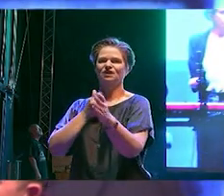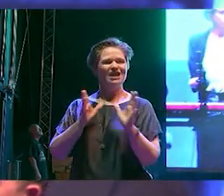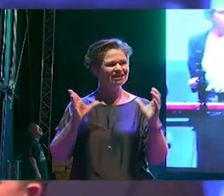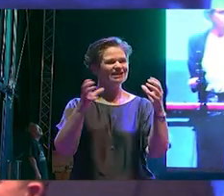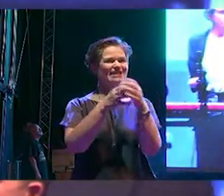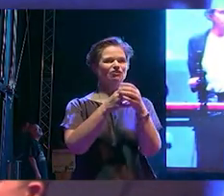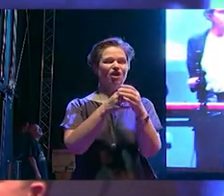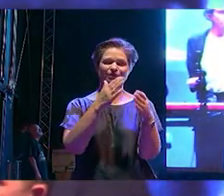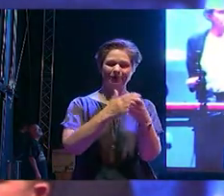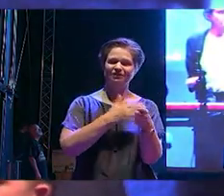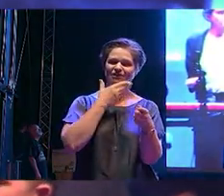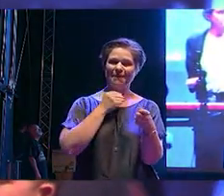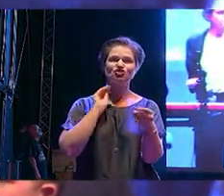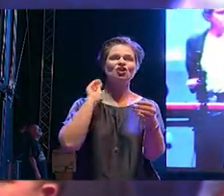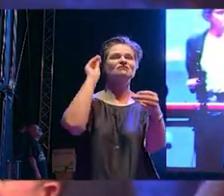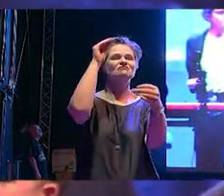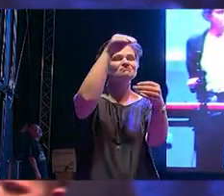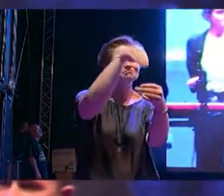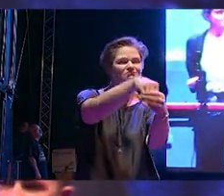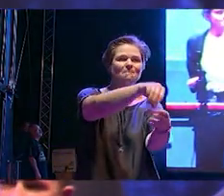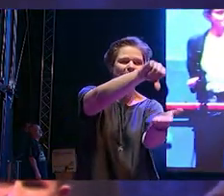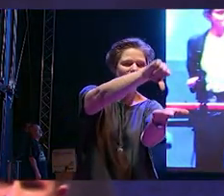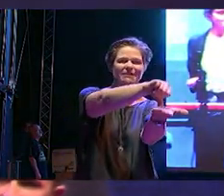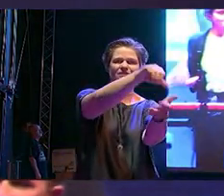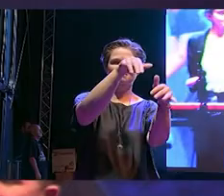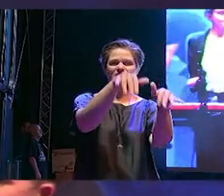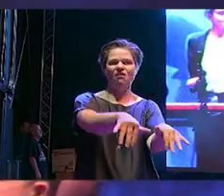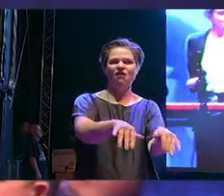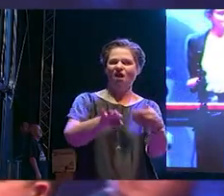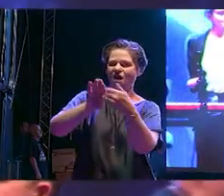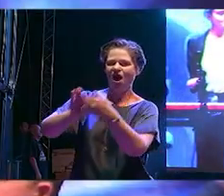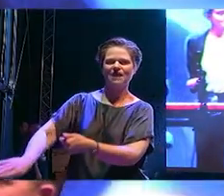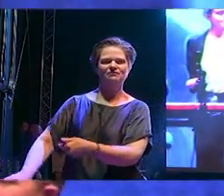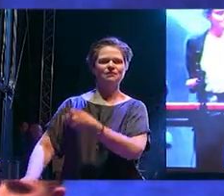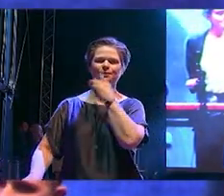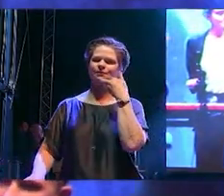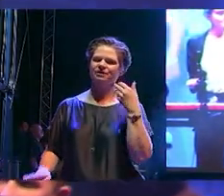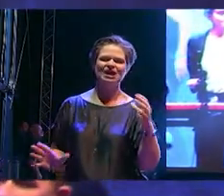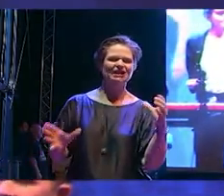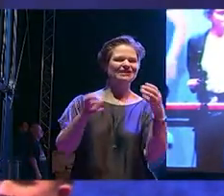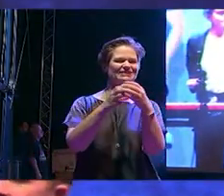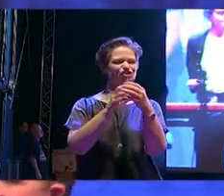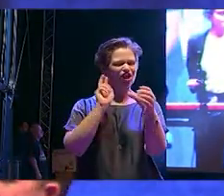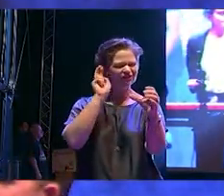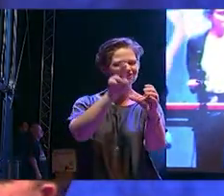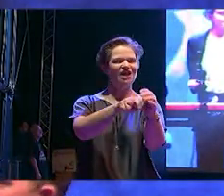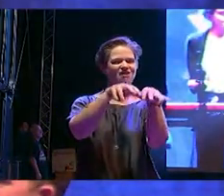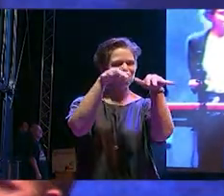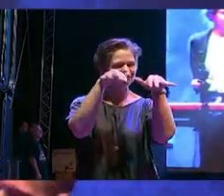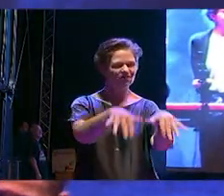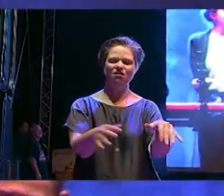der Gesellschaft und nicht an den Rand. Da, wo gesellschaftliche Teilhabe stattfindet.